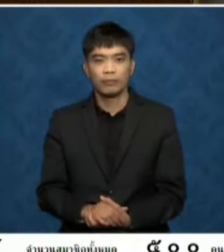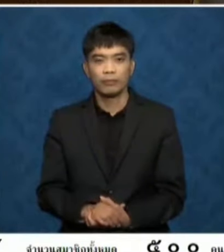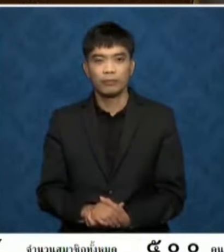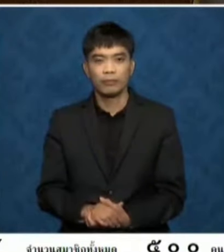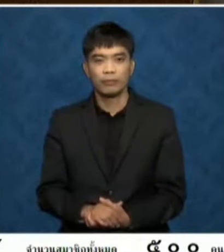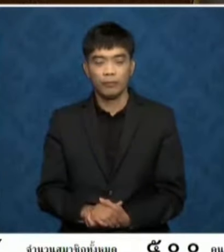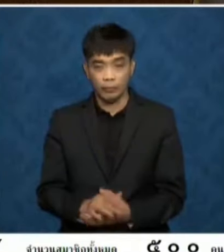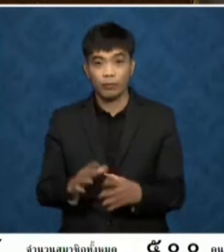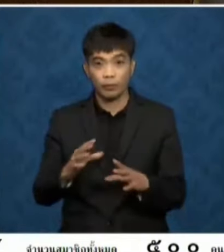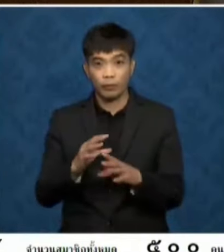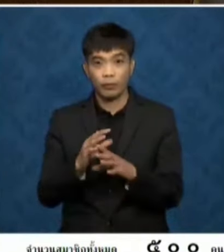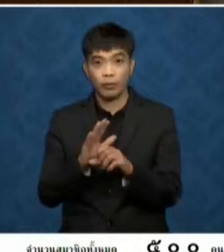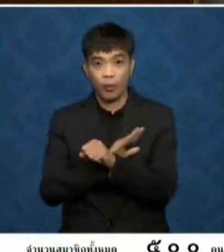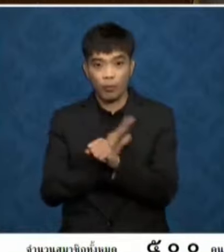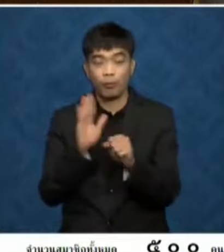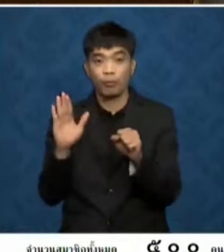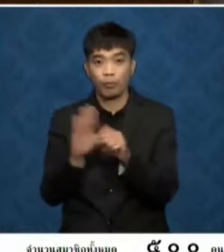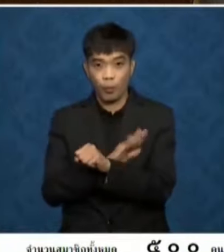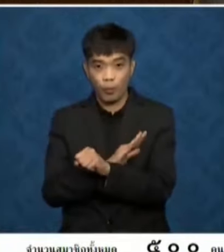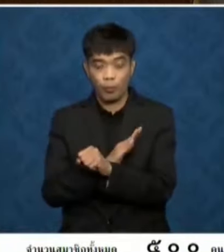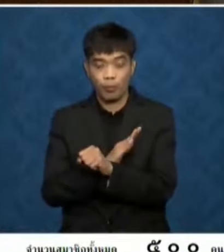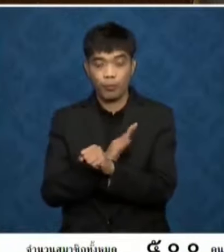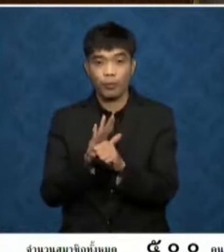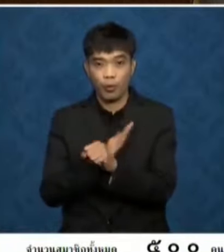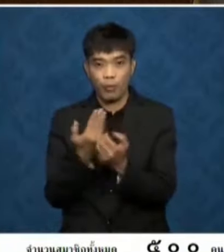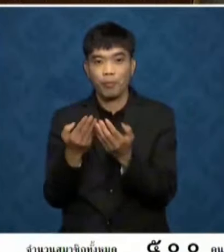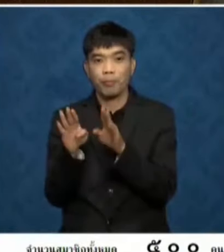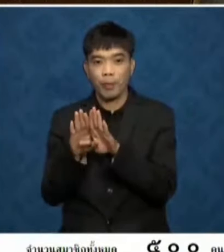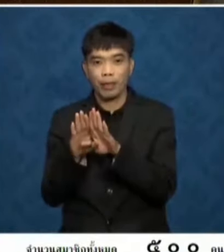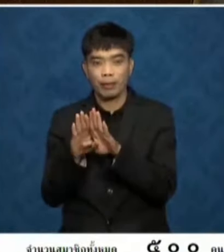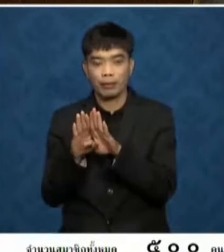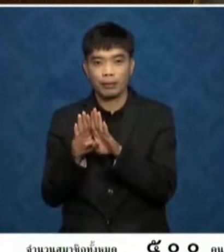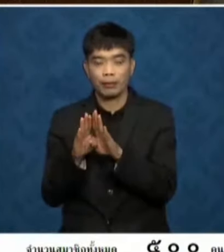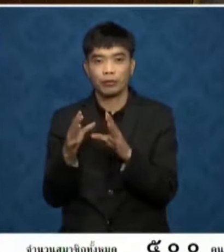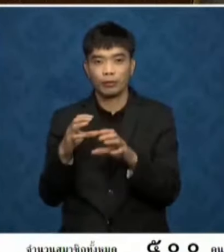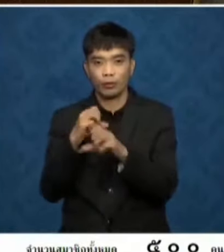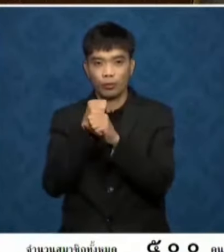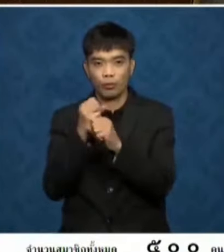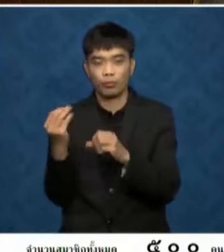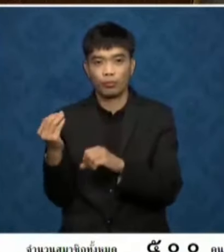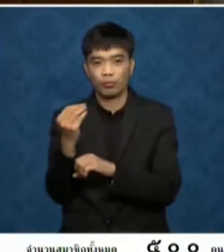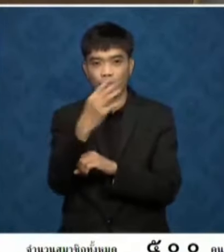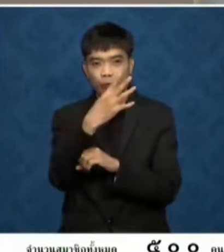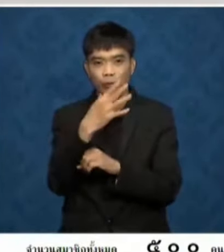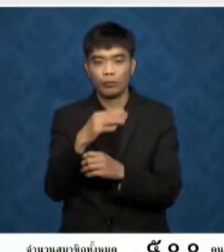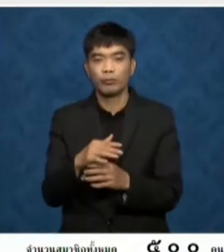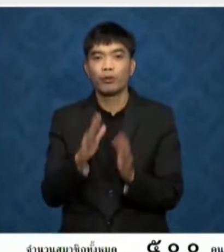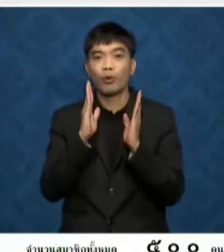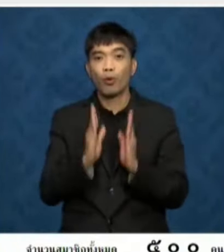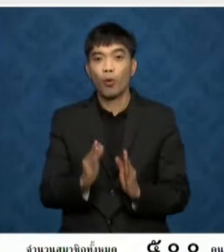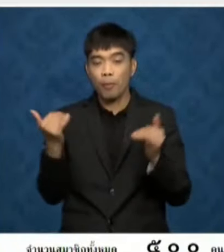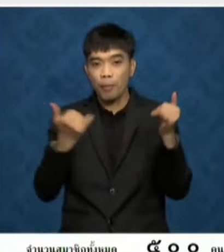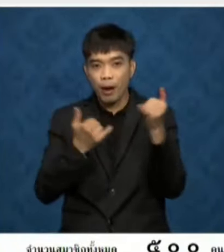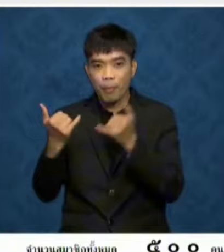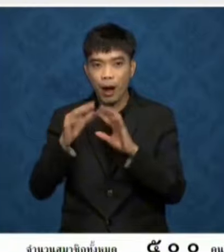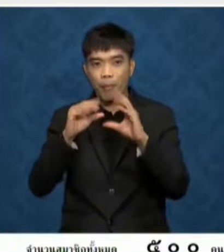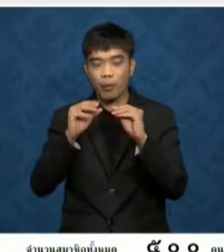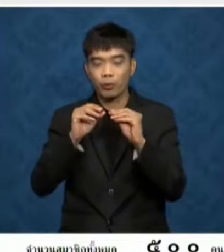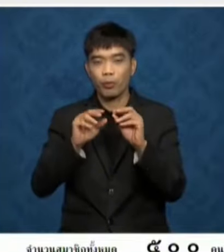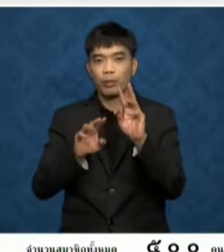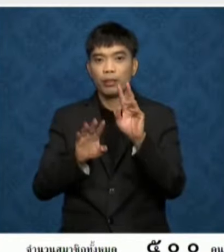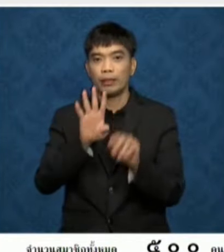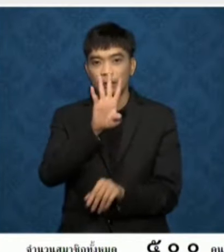ครับคิดว่าครบถ้วนแล้วนะครับขอปิดการแสดงตนครับเจ้าหน้าที่แสดงผลครับผู้เข้าร่วมประชุม426บว